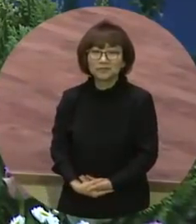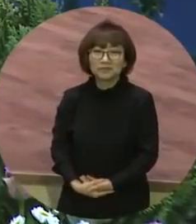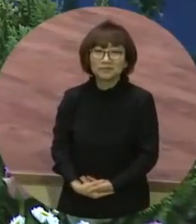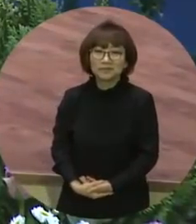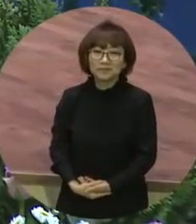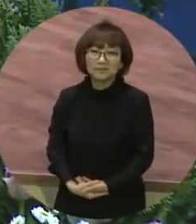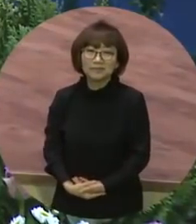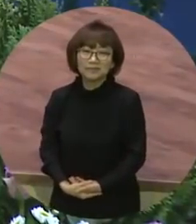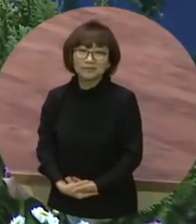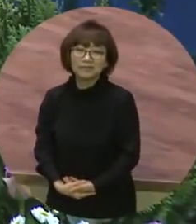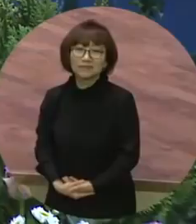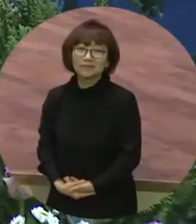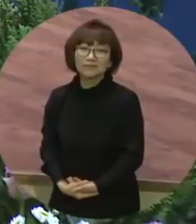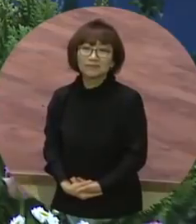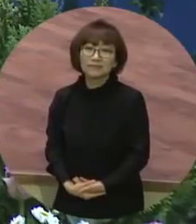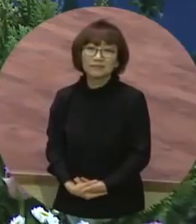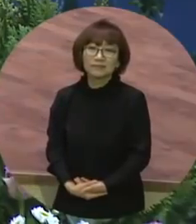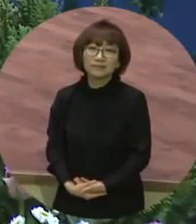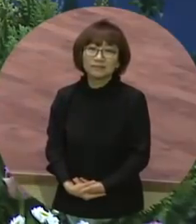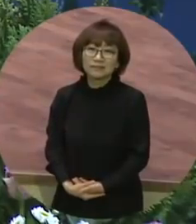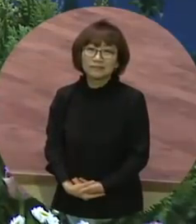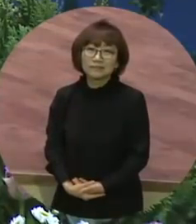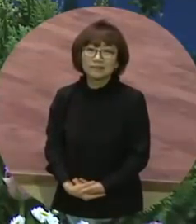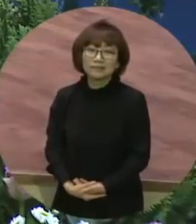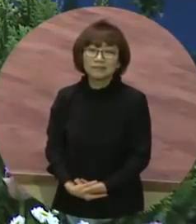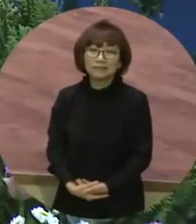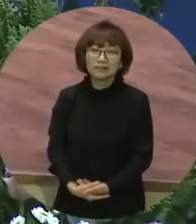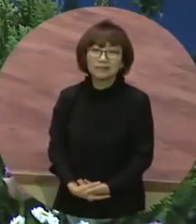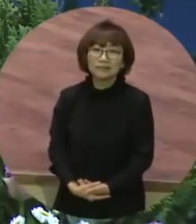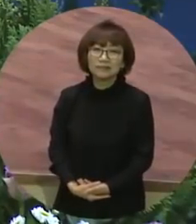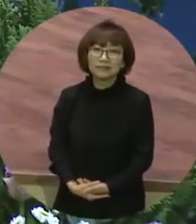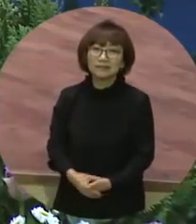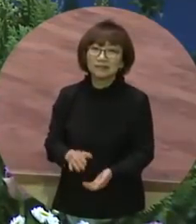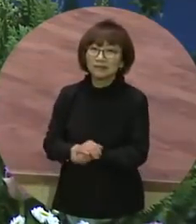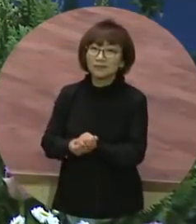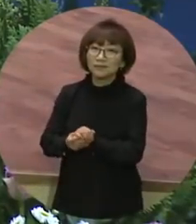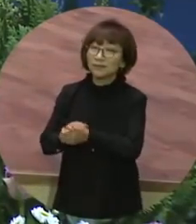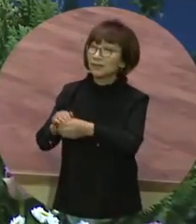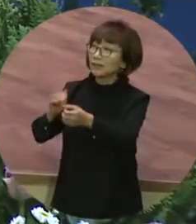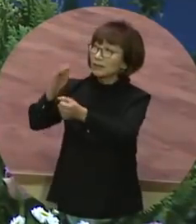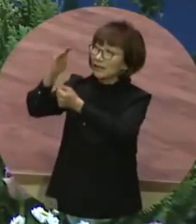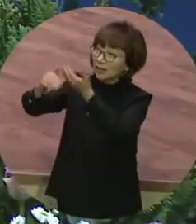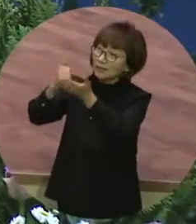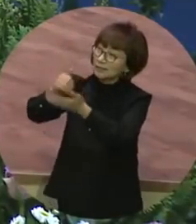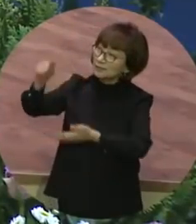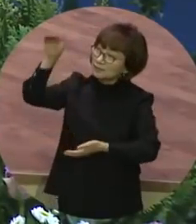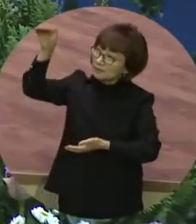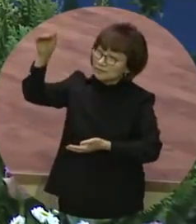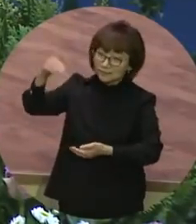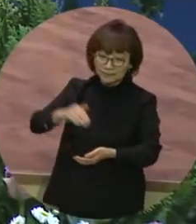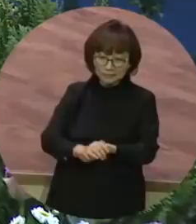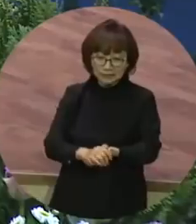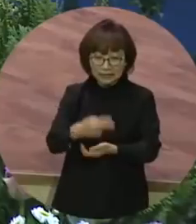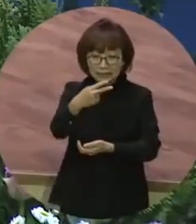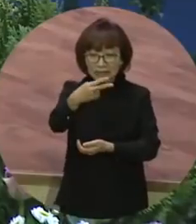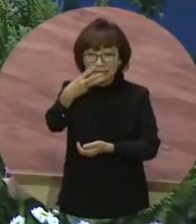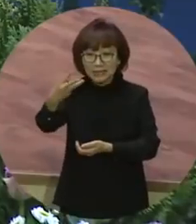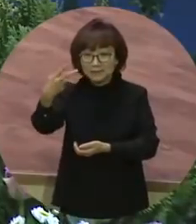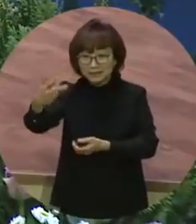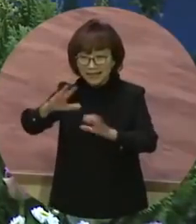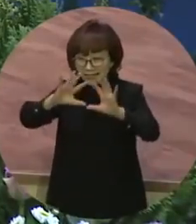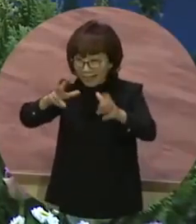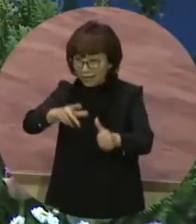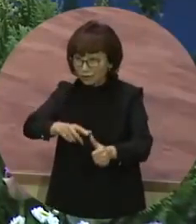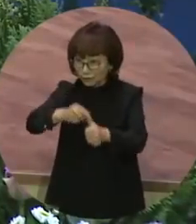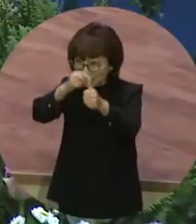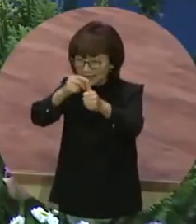하나님이여 이 나라가 2-3-7 나라 나를 살릴 수 있는 제사장 나라가 되게 하여 주옵소서. 원색적 복음운동이 이